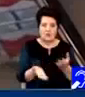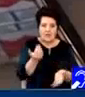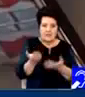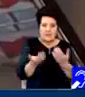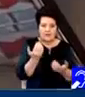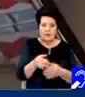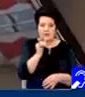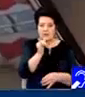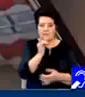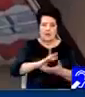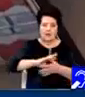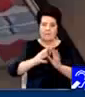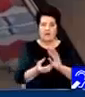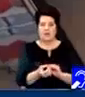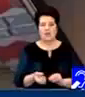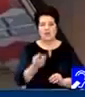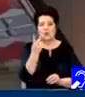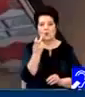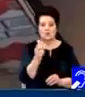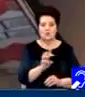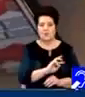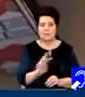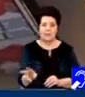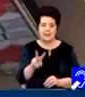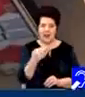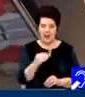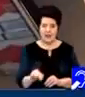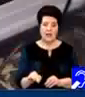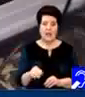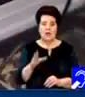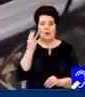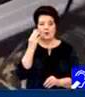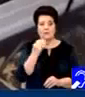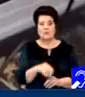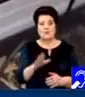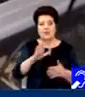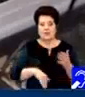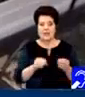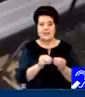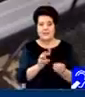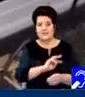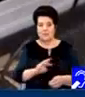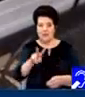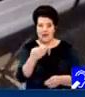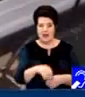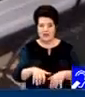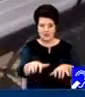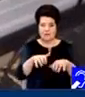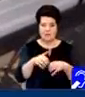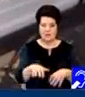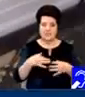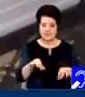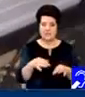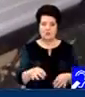descoperit țigaretele în valoare totală de aproape 200.000 de lei moldovenești. Bărbatul riscă acum o amendă de 10.000 de lei și confiscarea unității